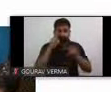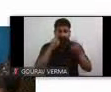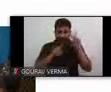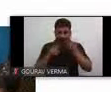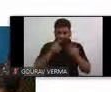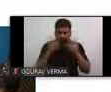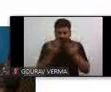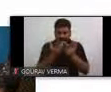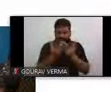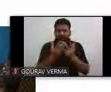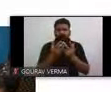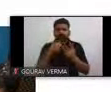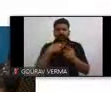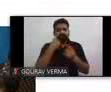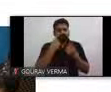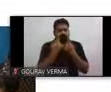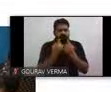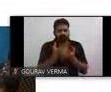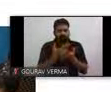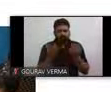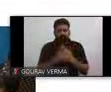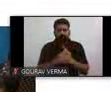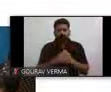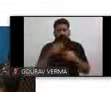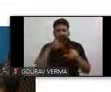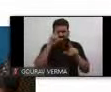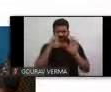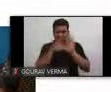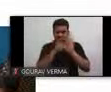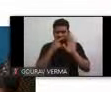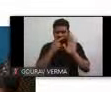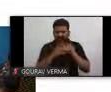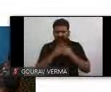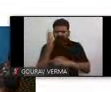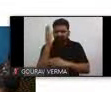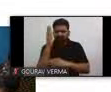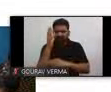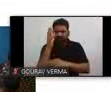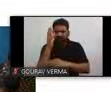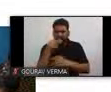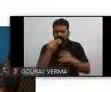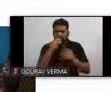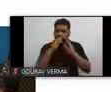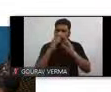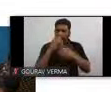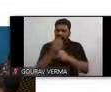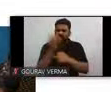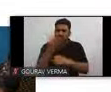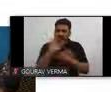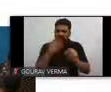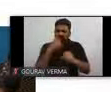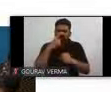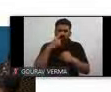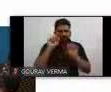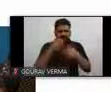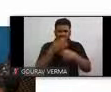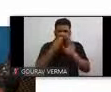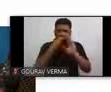also look at a picture. आप देख रहे हो जहाँ पे एक bottle, आप खुद घर पे बना सकते हो. Parents can do it at